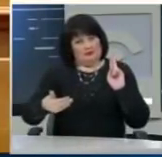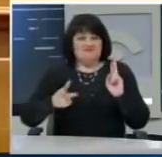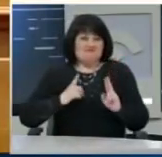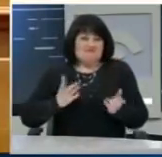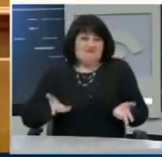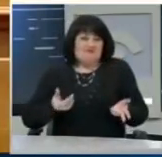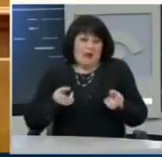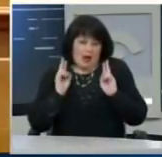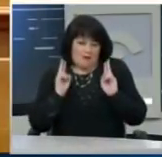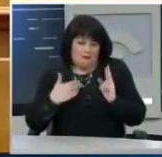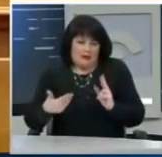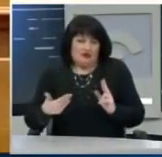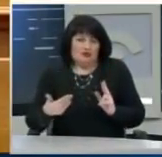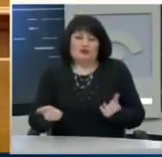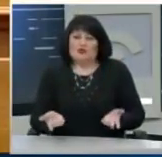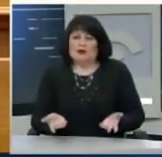ότι